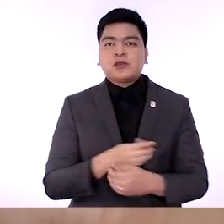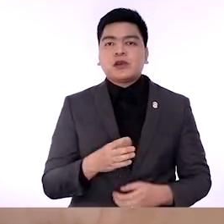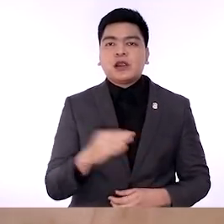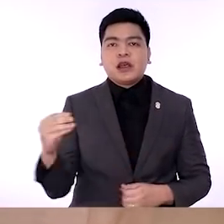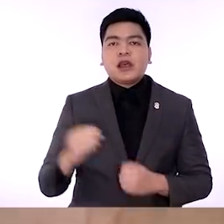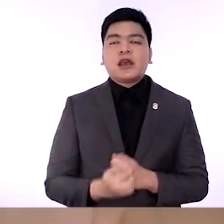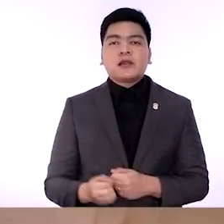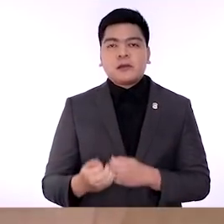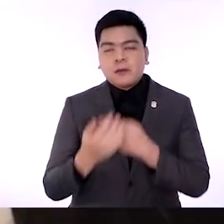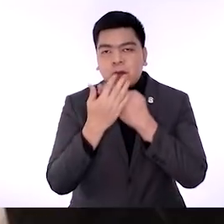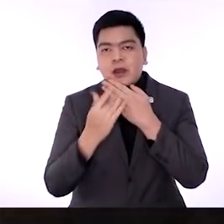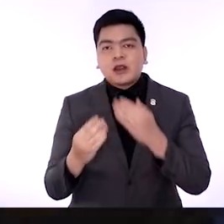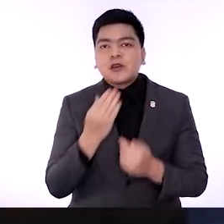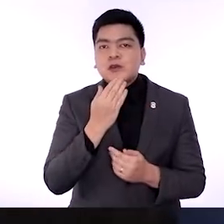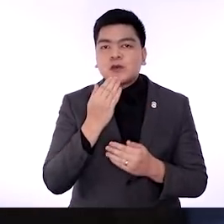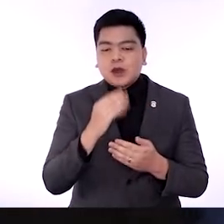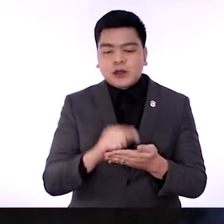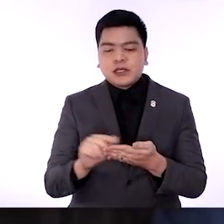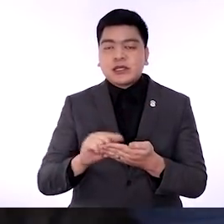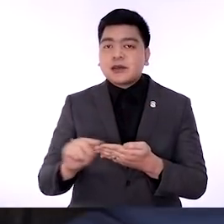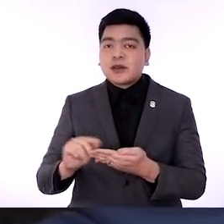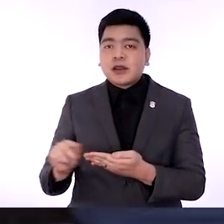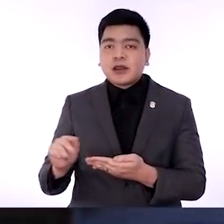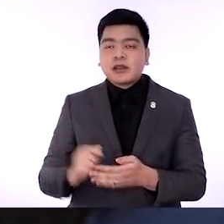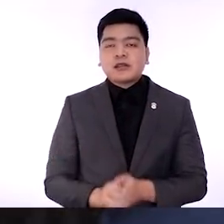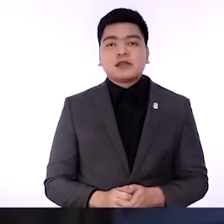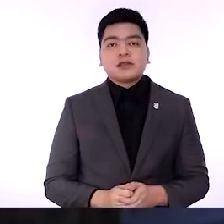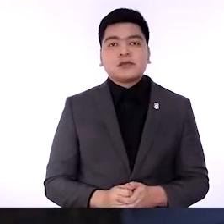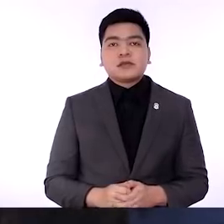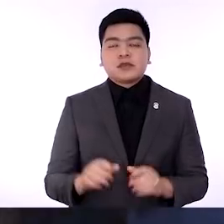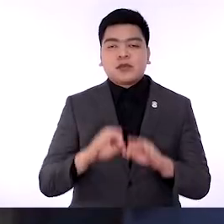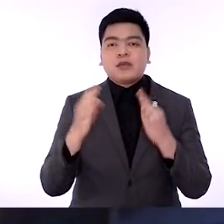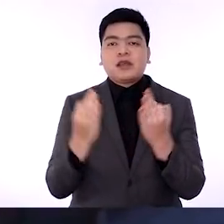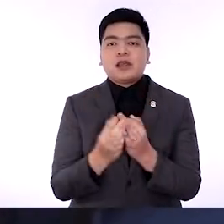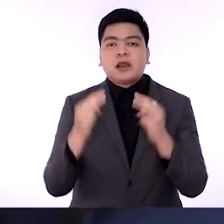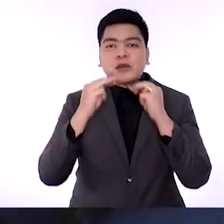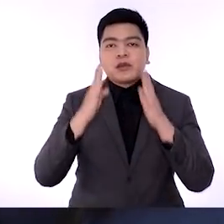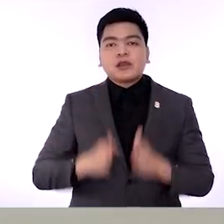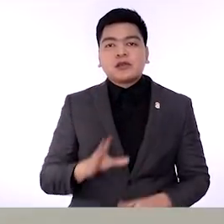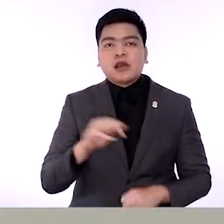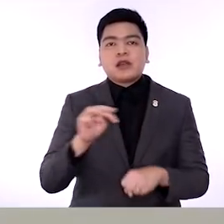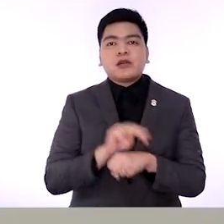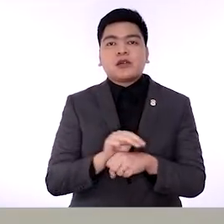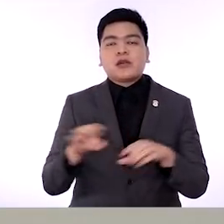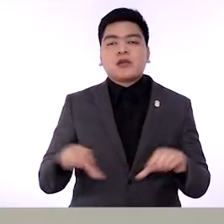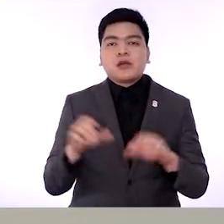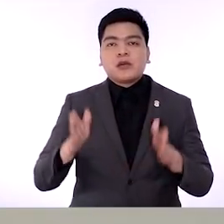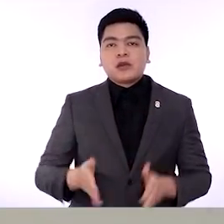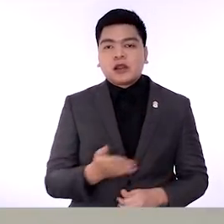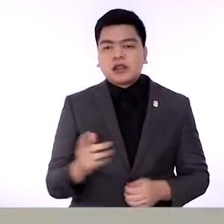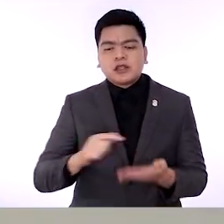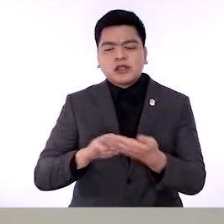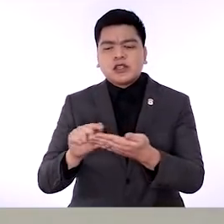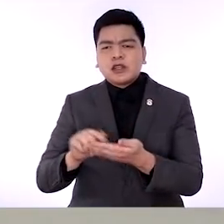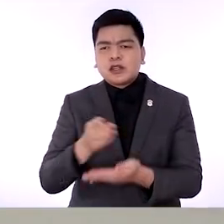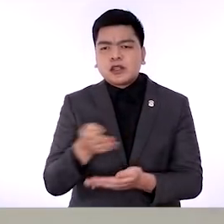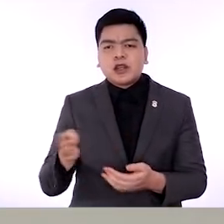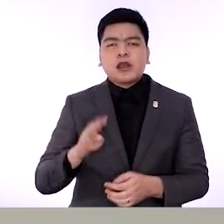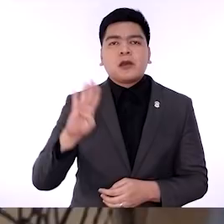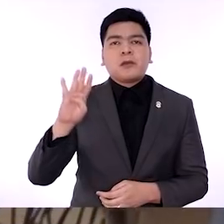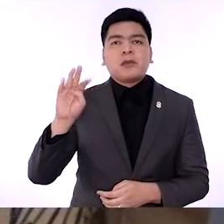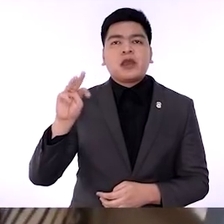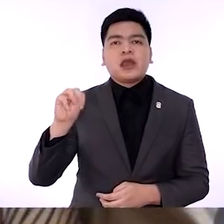sa pamilya ng mga ministro at manggagawa. Inalam din nila kung angkop ang kanilang body mass